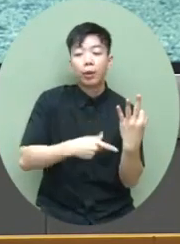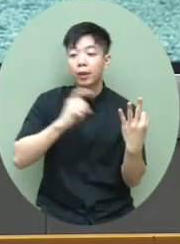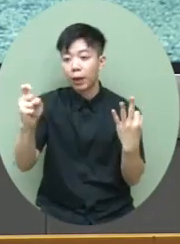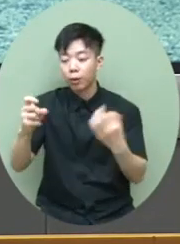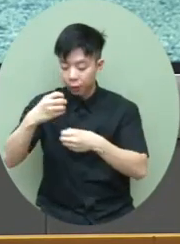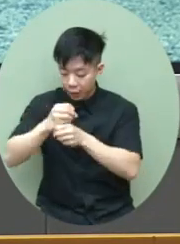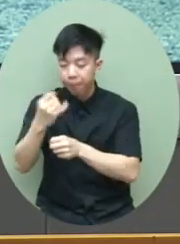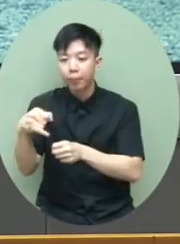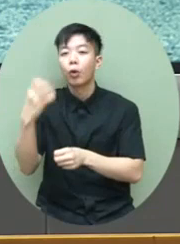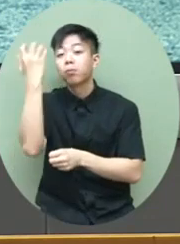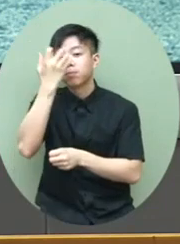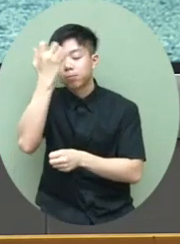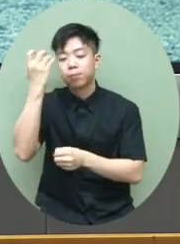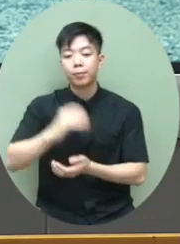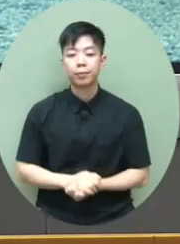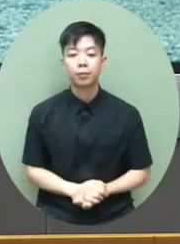定。